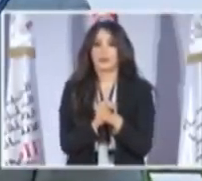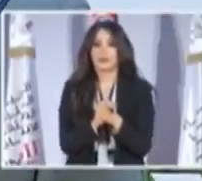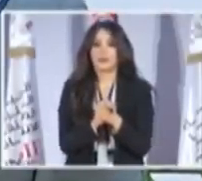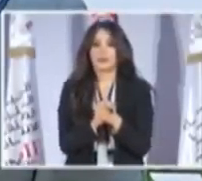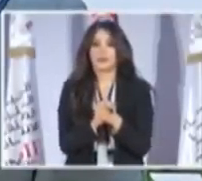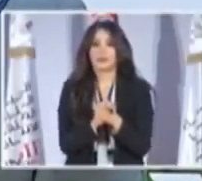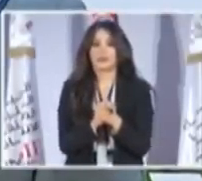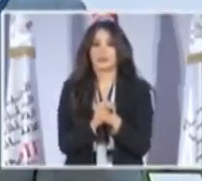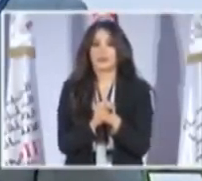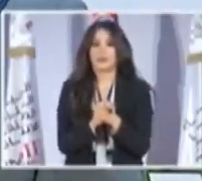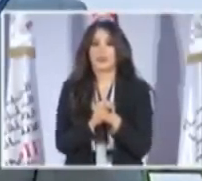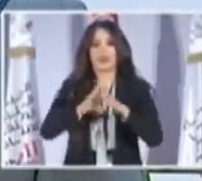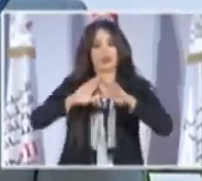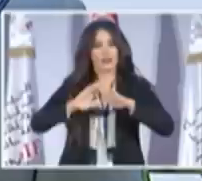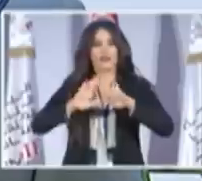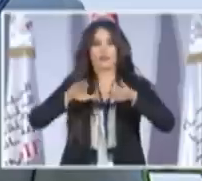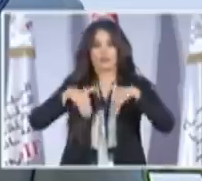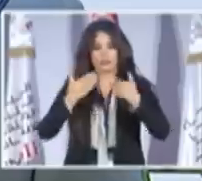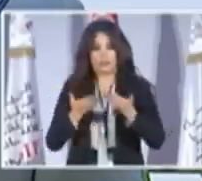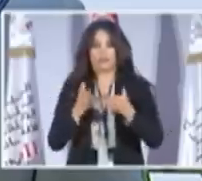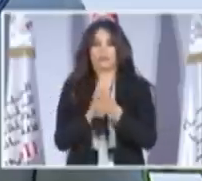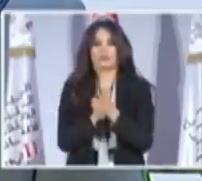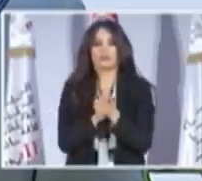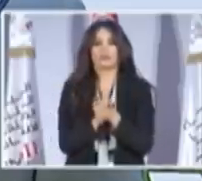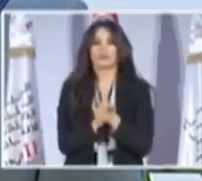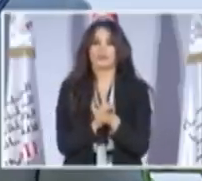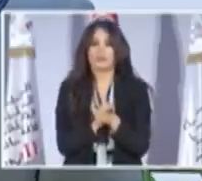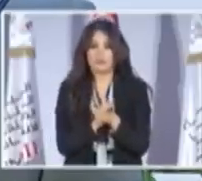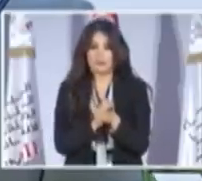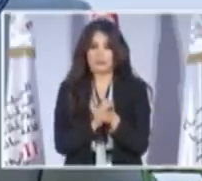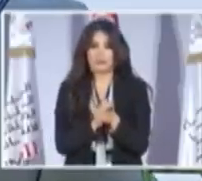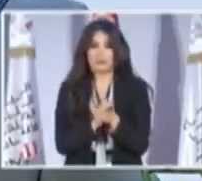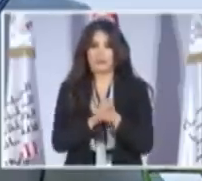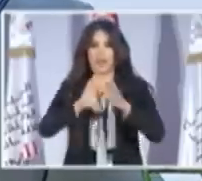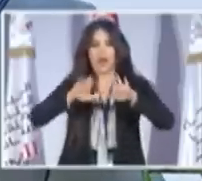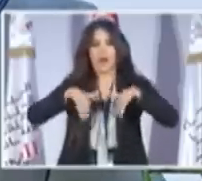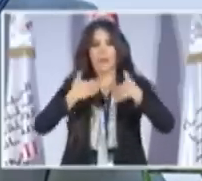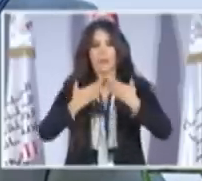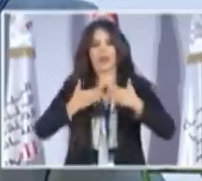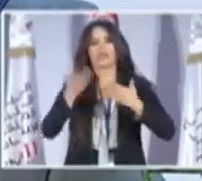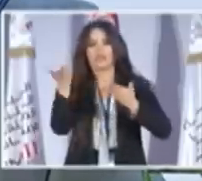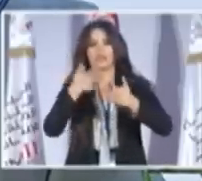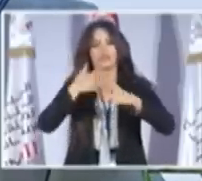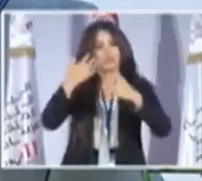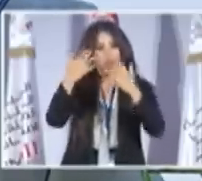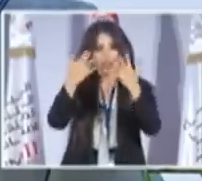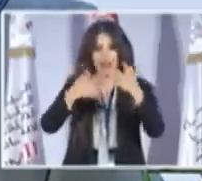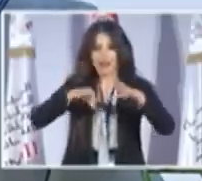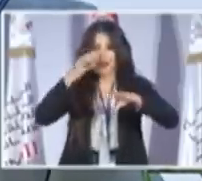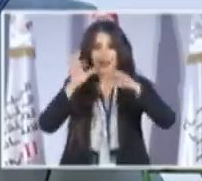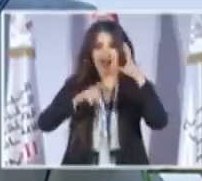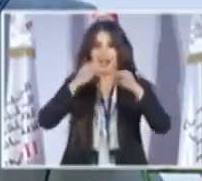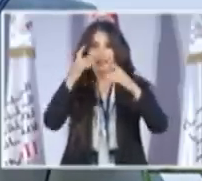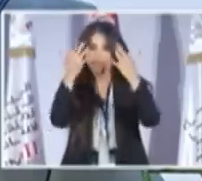بعدم سبقتها ما بين ال عبد ال الى والعدل اليدويه